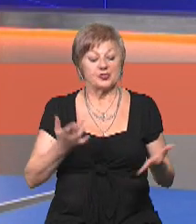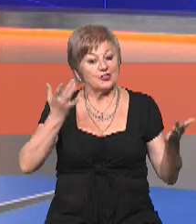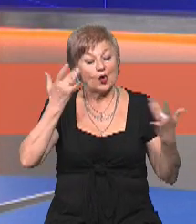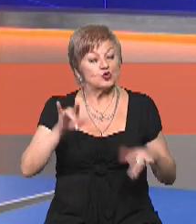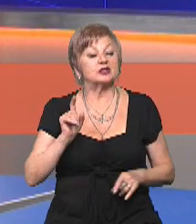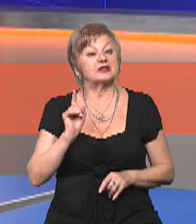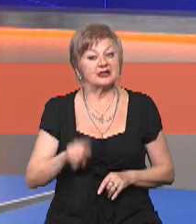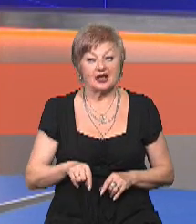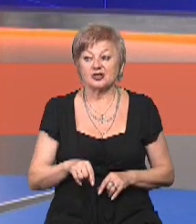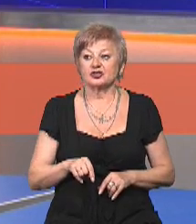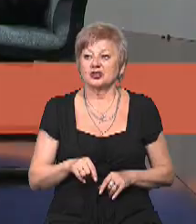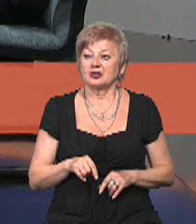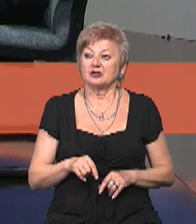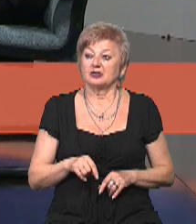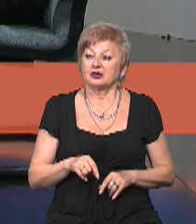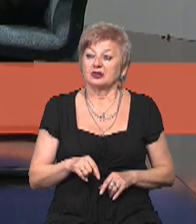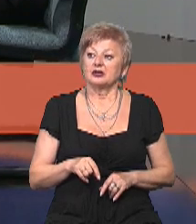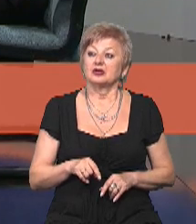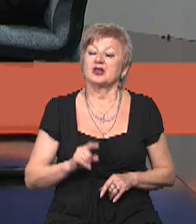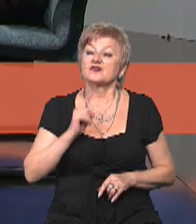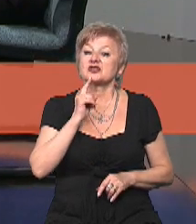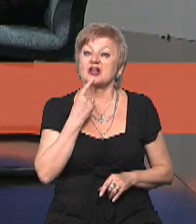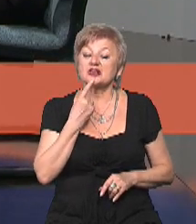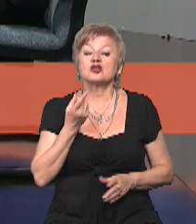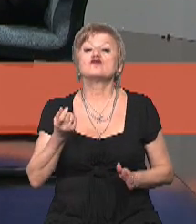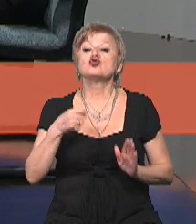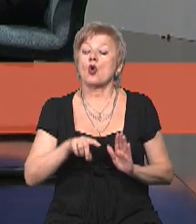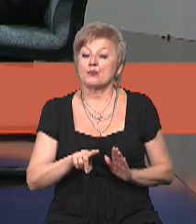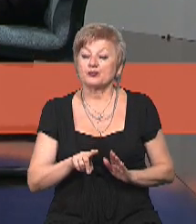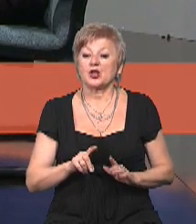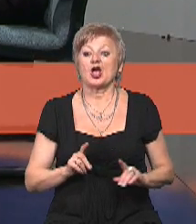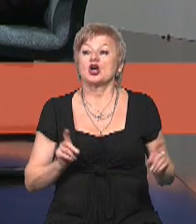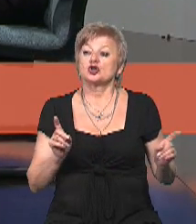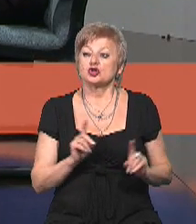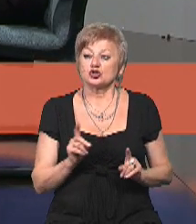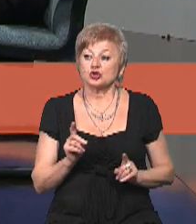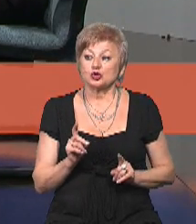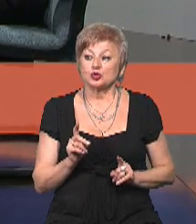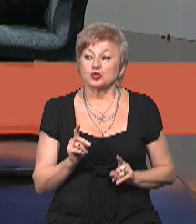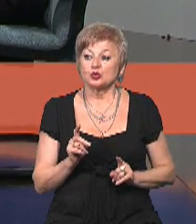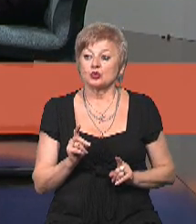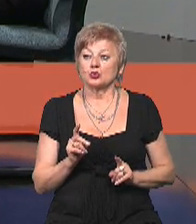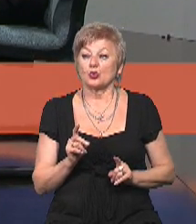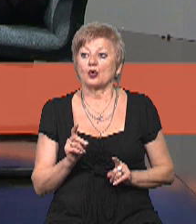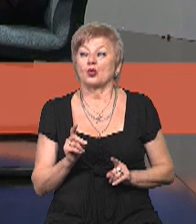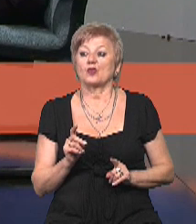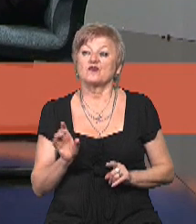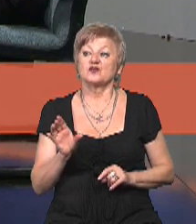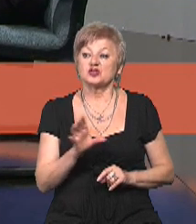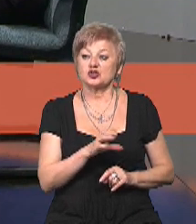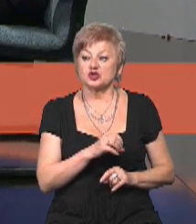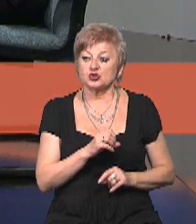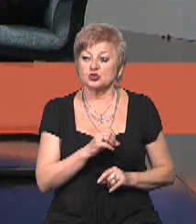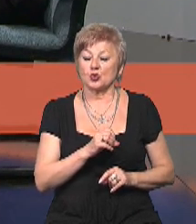несподіваними навіть, я б сказала так. Чому складність? Складність в тому, що змінилося абсолютно все.